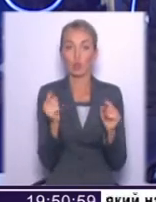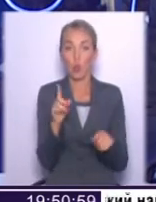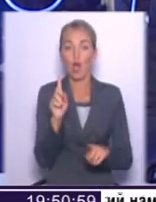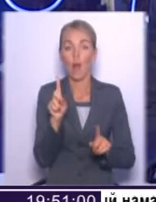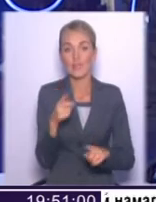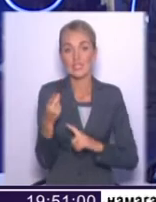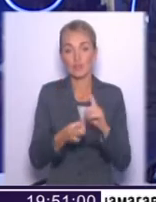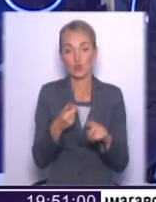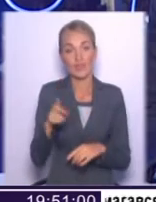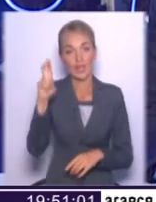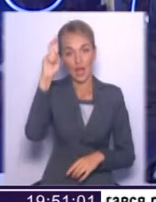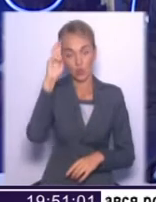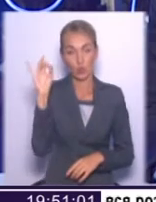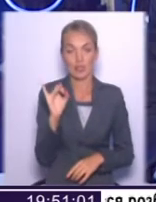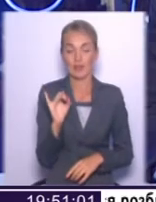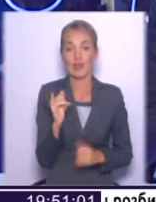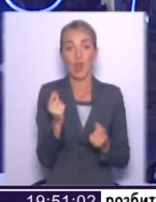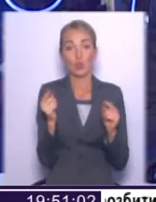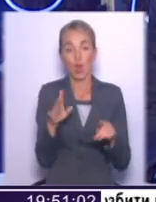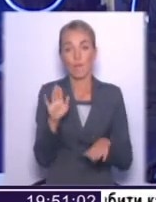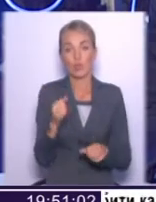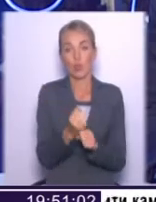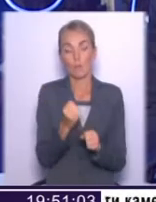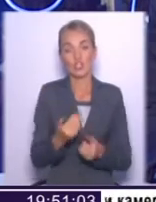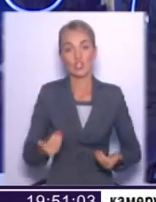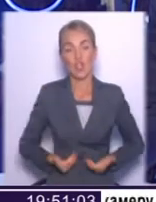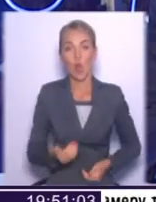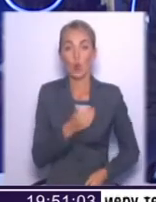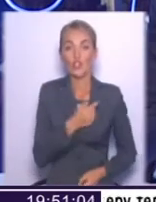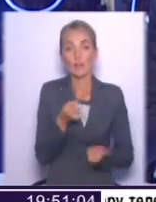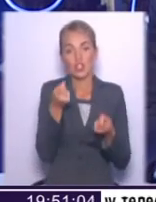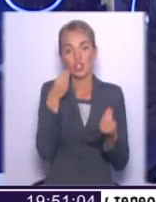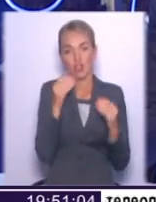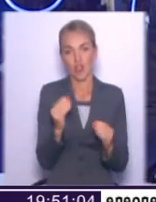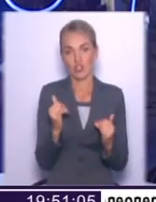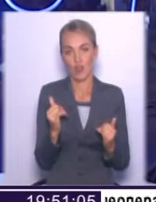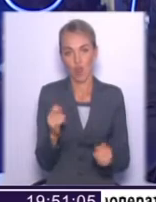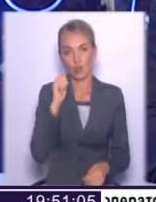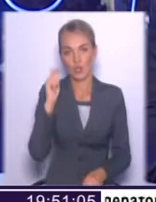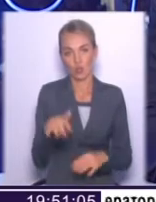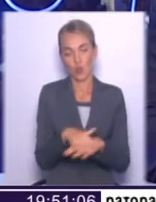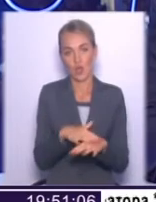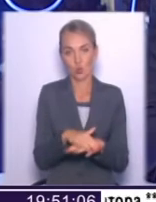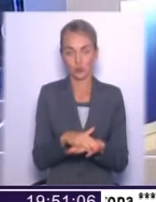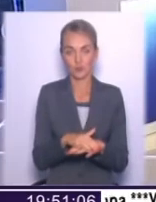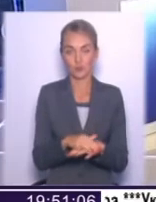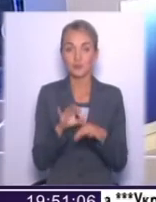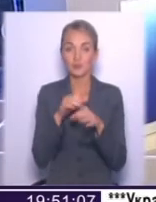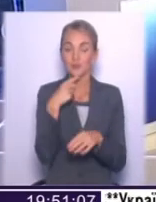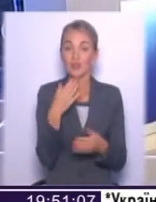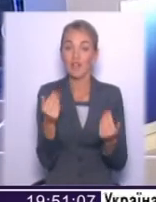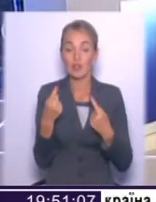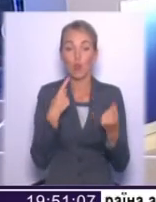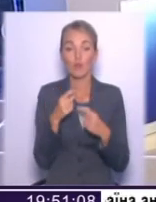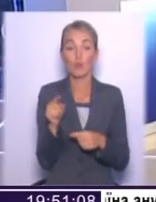змінювати країну і для того, аби робити життя хоча б трішки краще для українського народу. Ну, давайте тоді поговоримо про